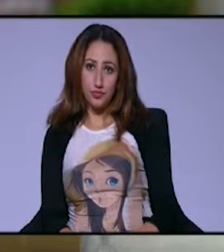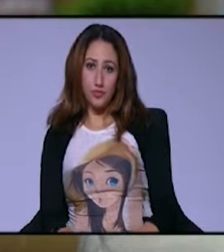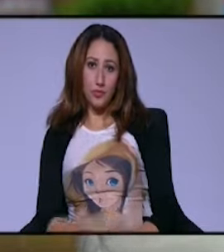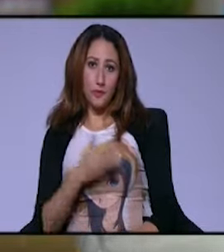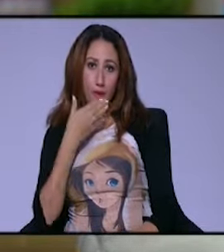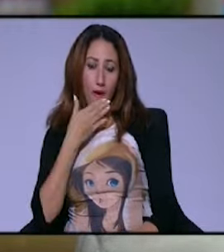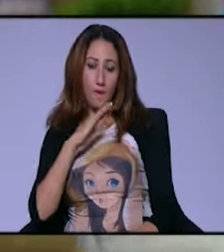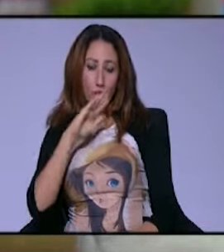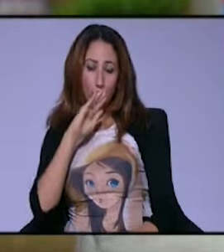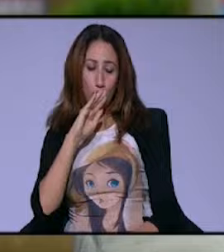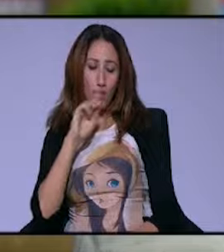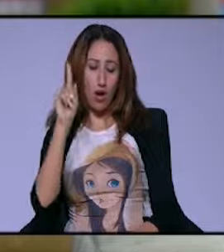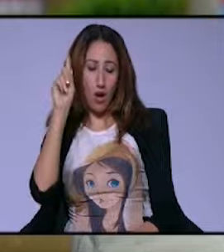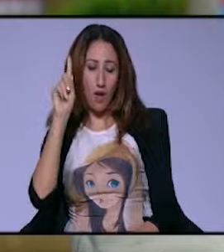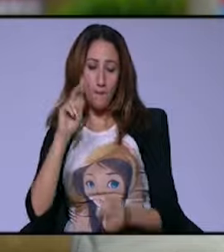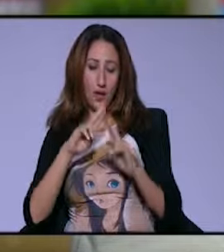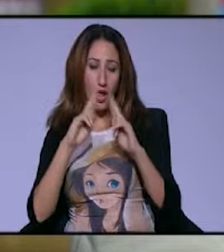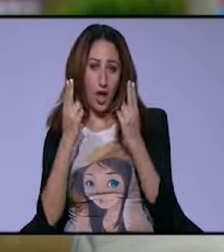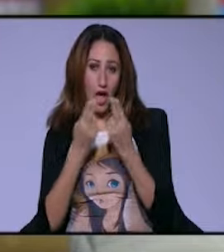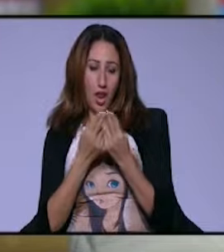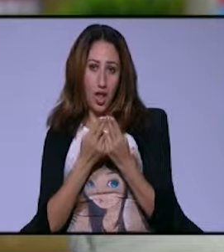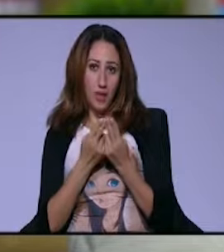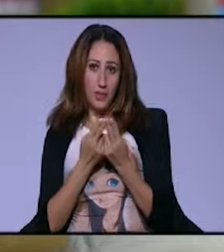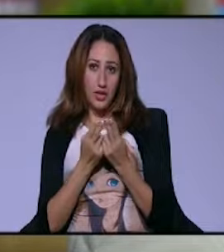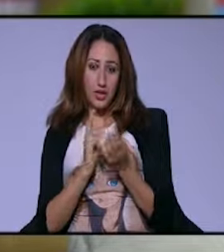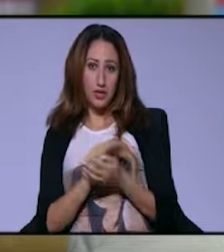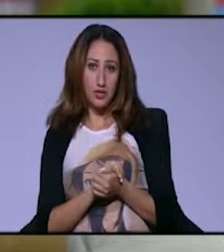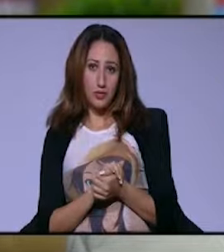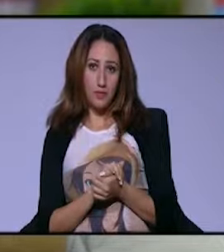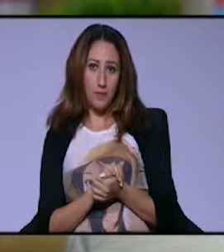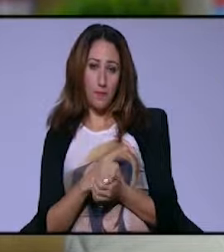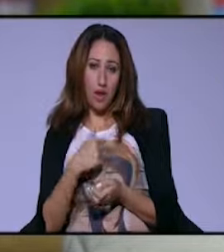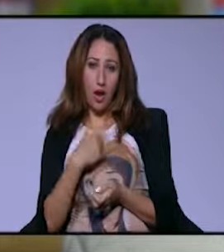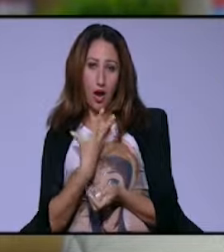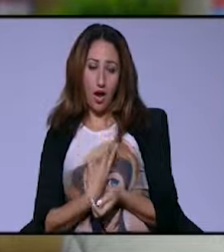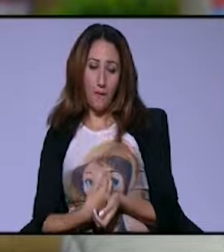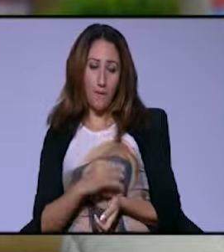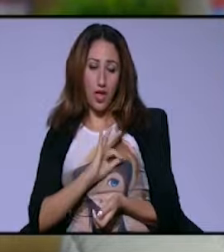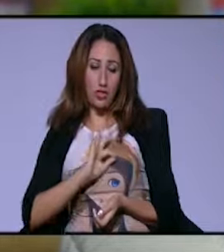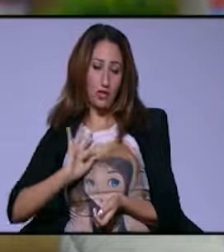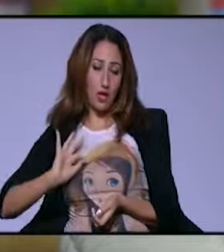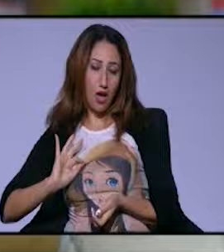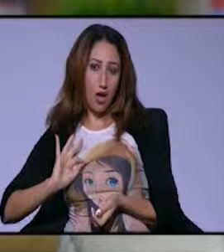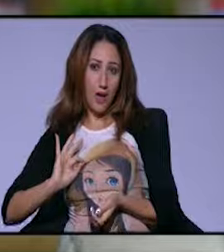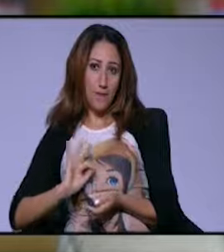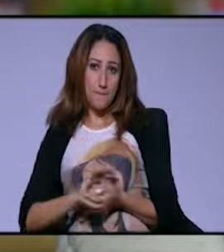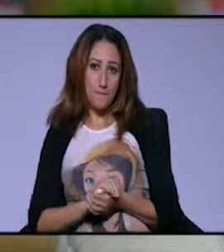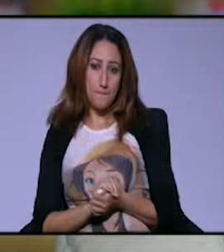الحمد لله رب العالمين، الرحمن